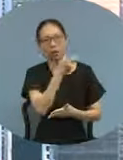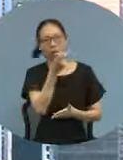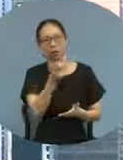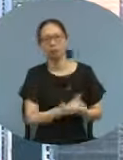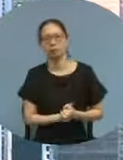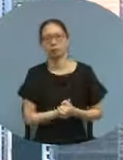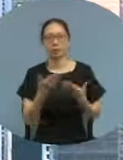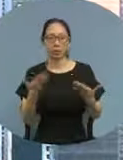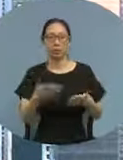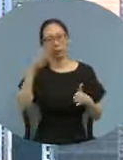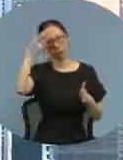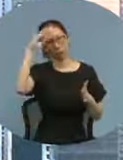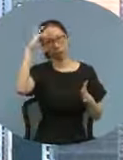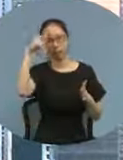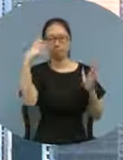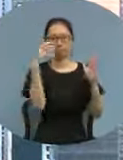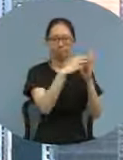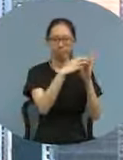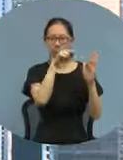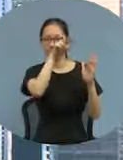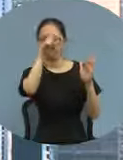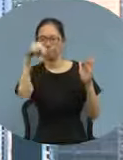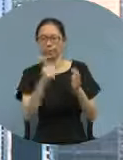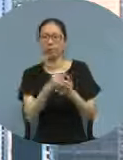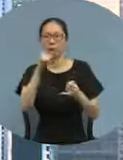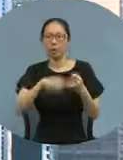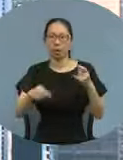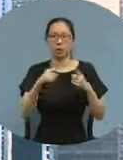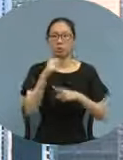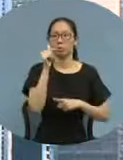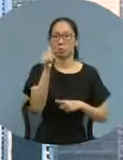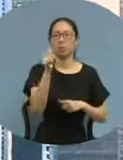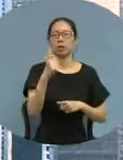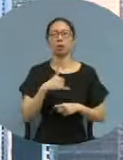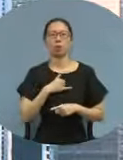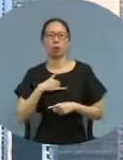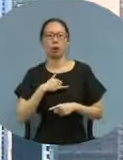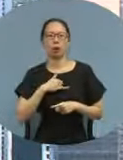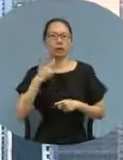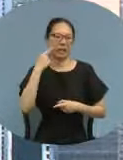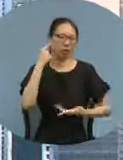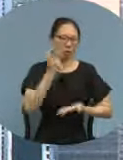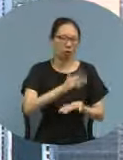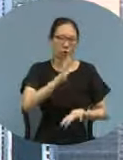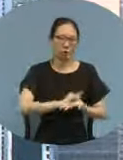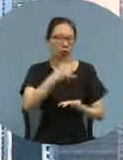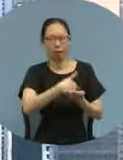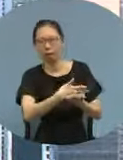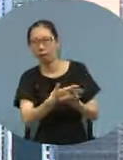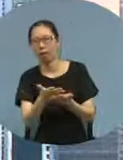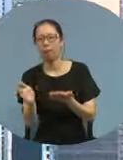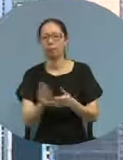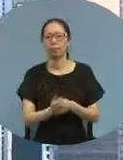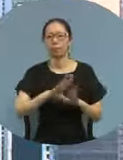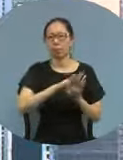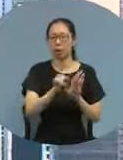不見了，所以現在是被警方是通緝的。最後的十位人是涉嫌是一系列嚴重的刑